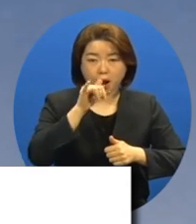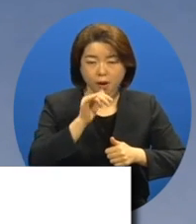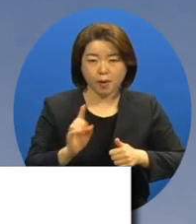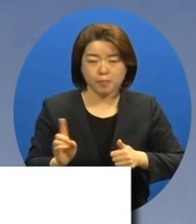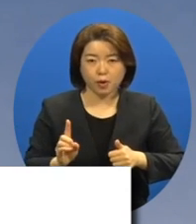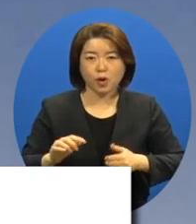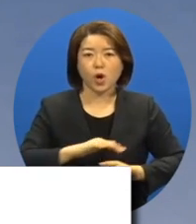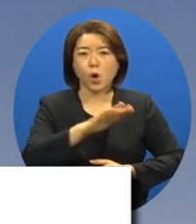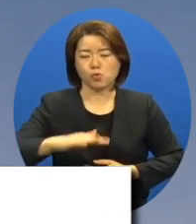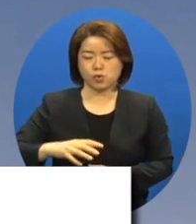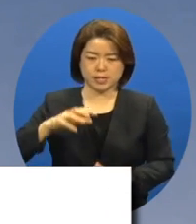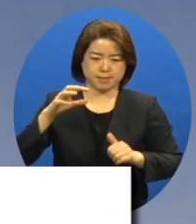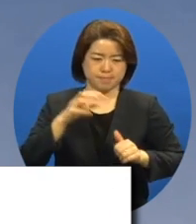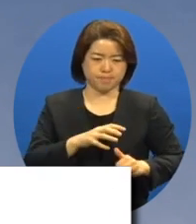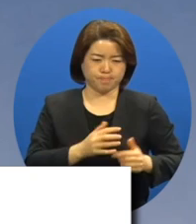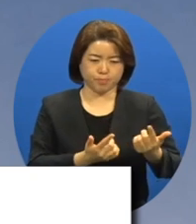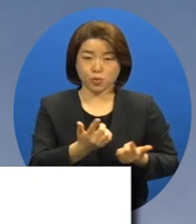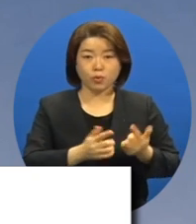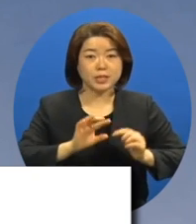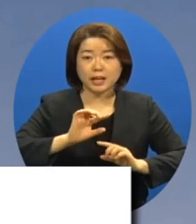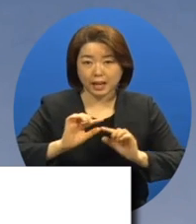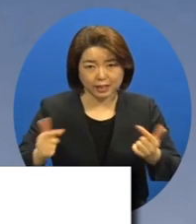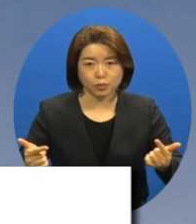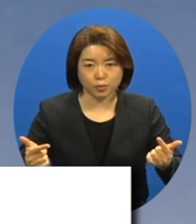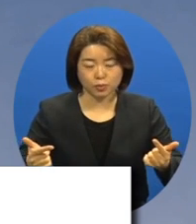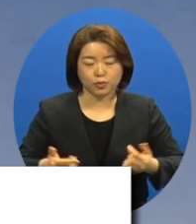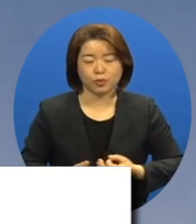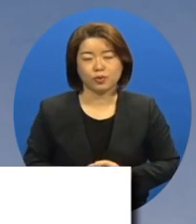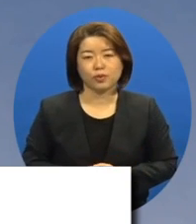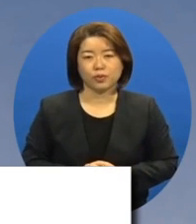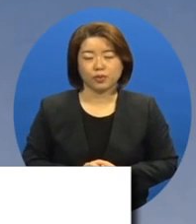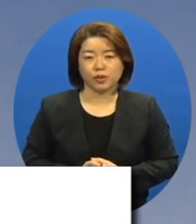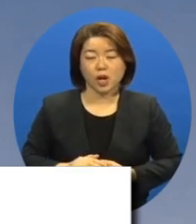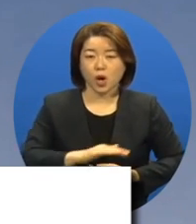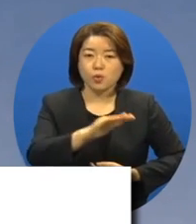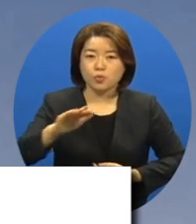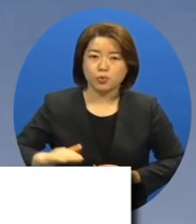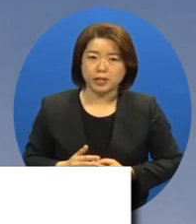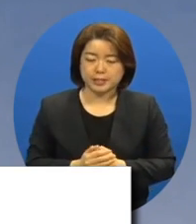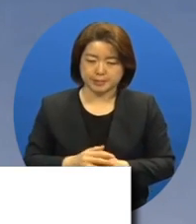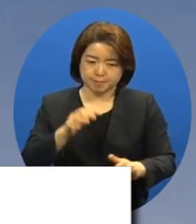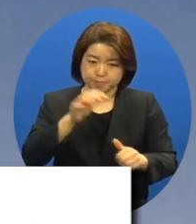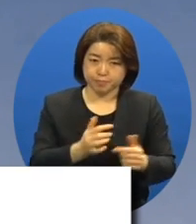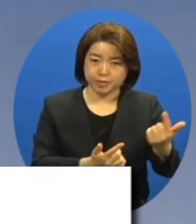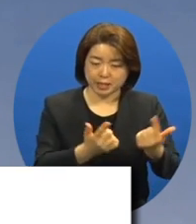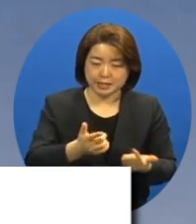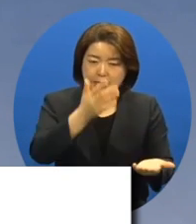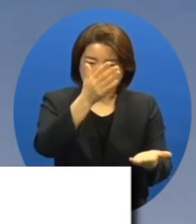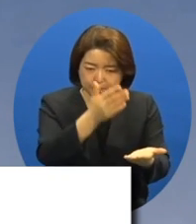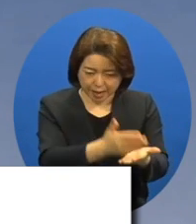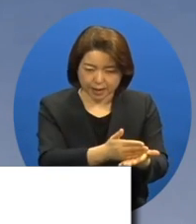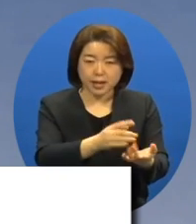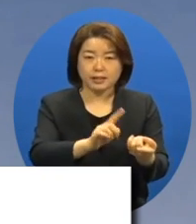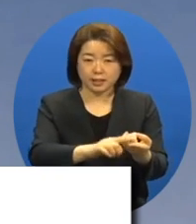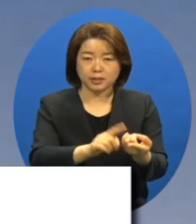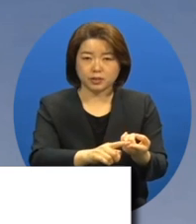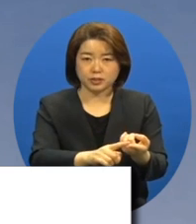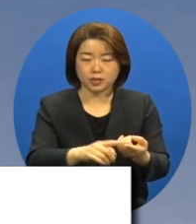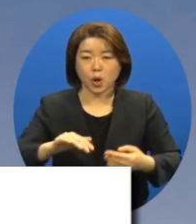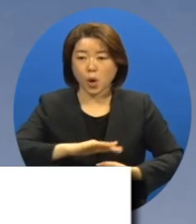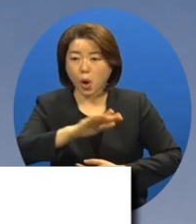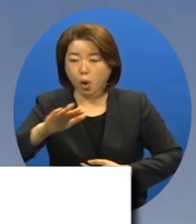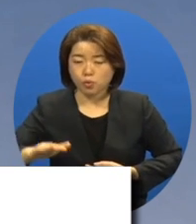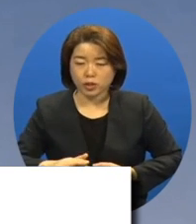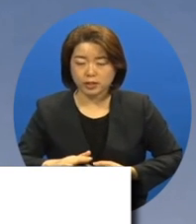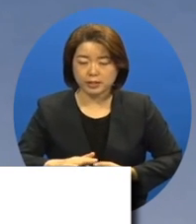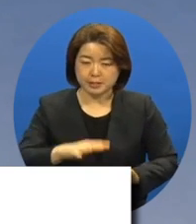통제 하기 위함이 아니라는 겁니다 우리를 통지 하지 말아야 할 것들이 우리를